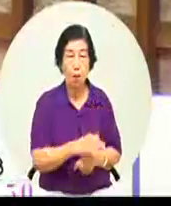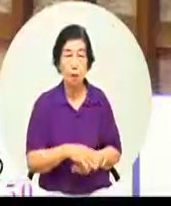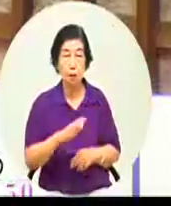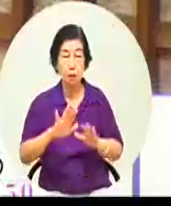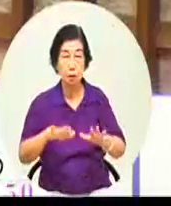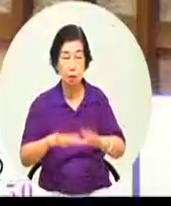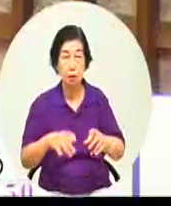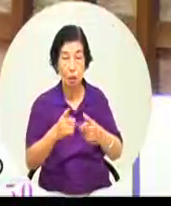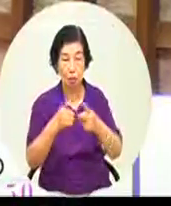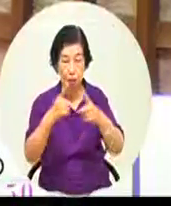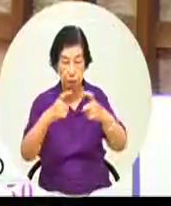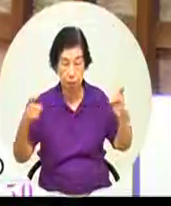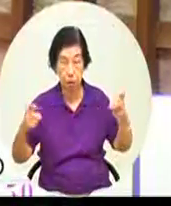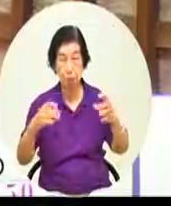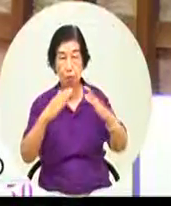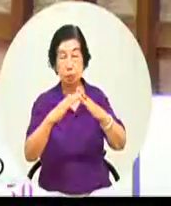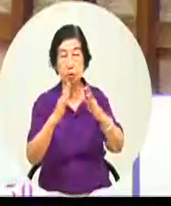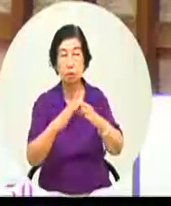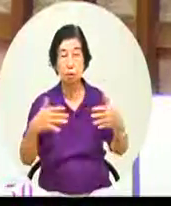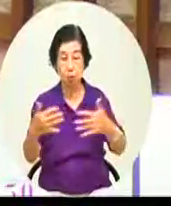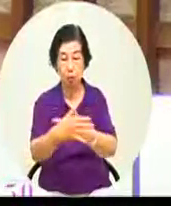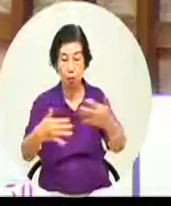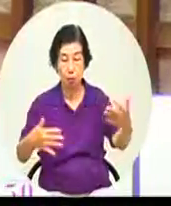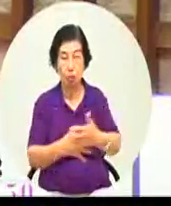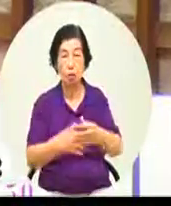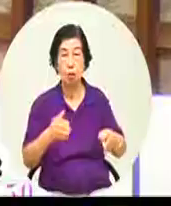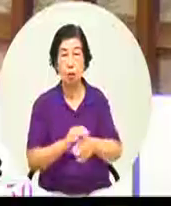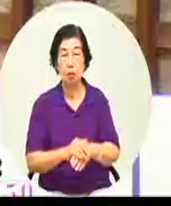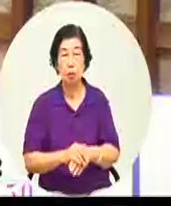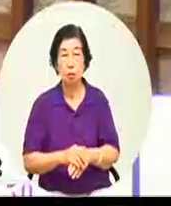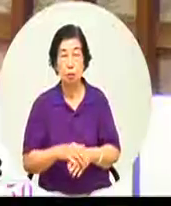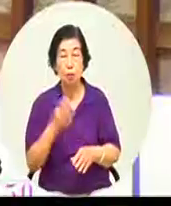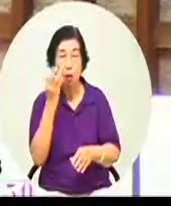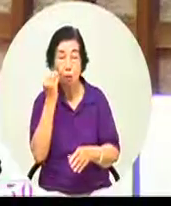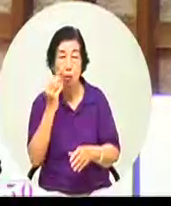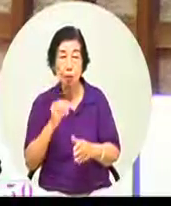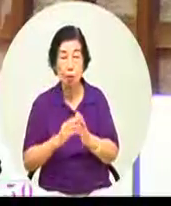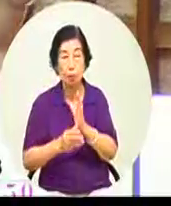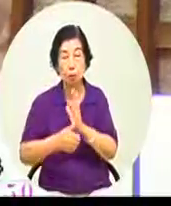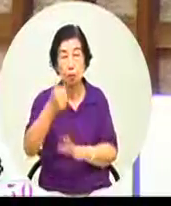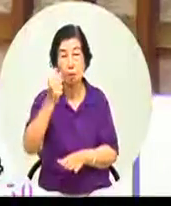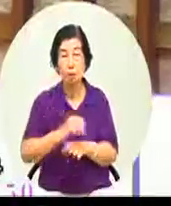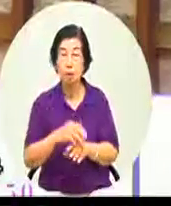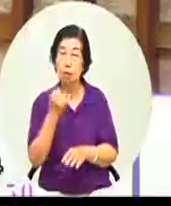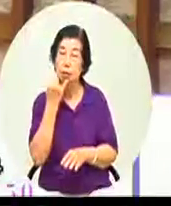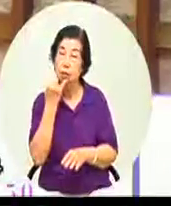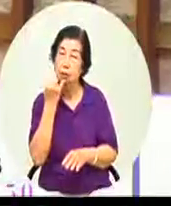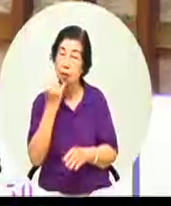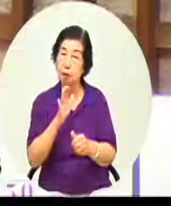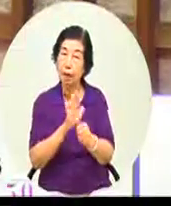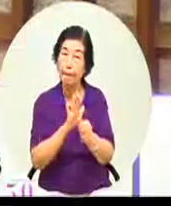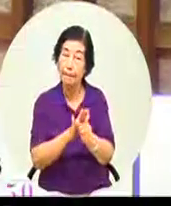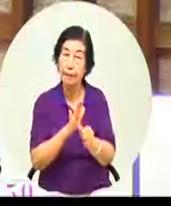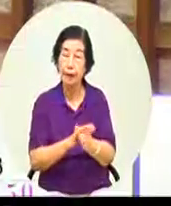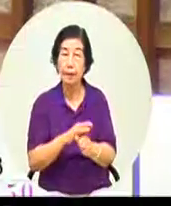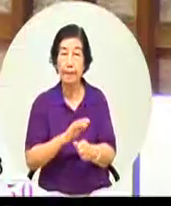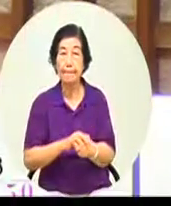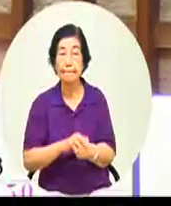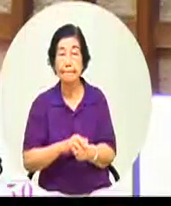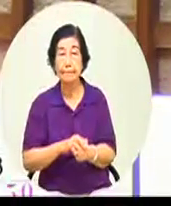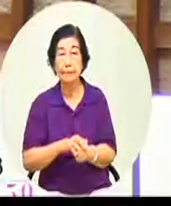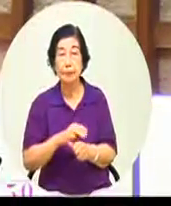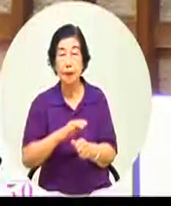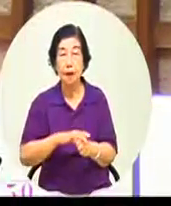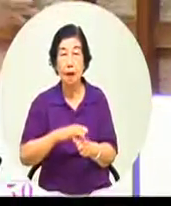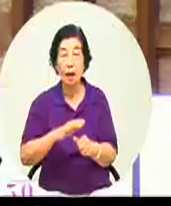是你在观光局长哈，能不能争取呀、啊？因为那个他们现在我们高雄都有直飞到这个河内，